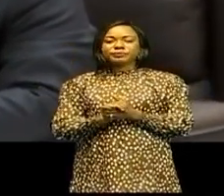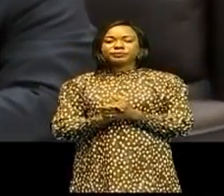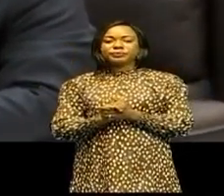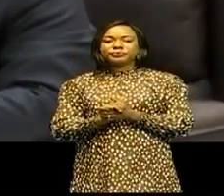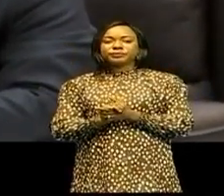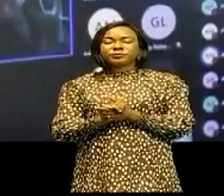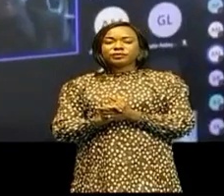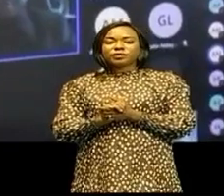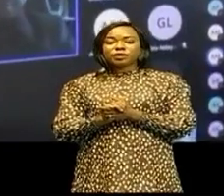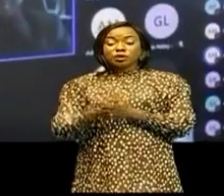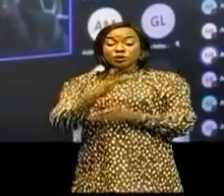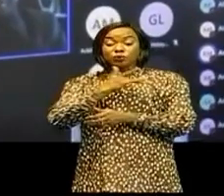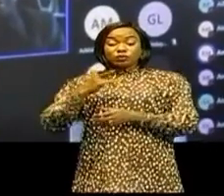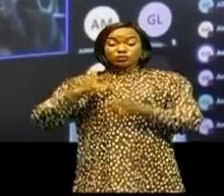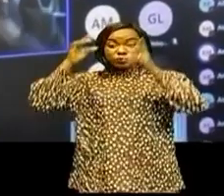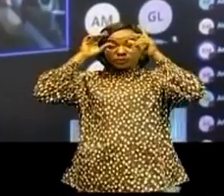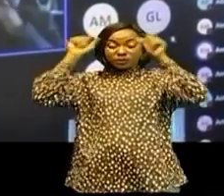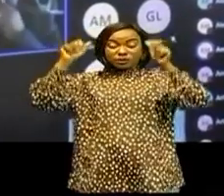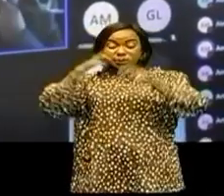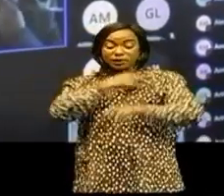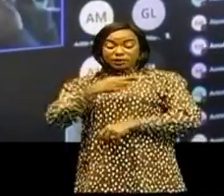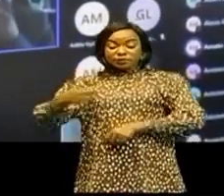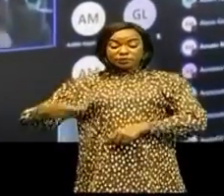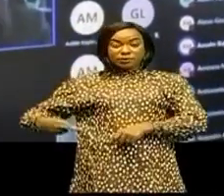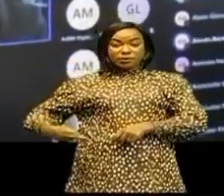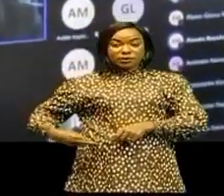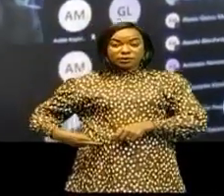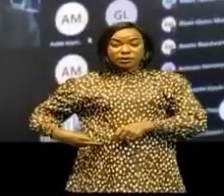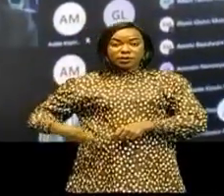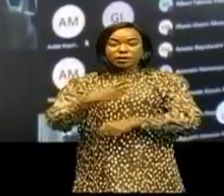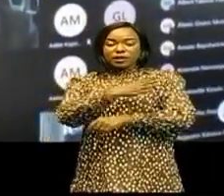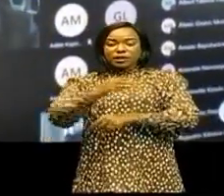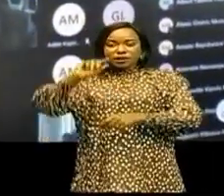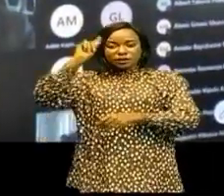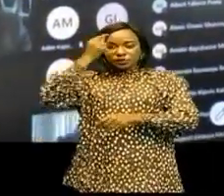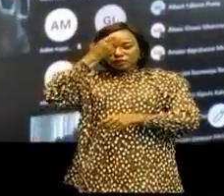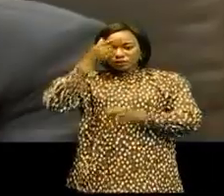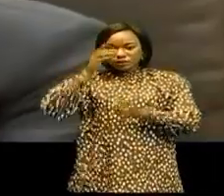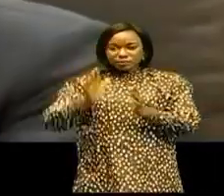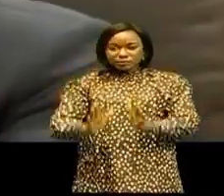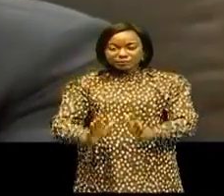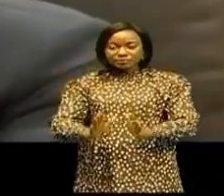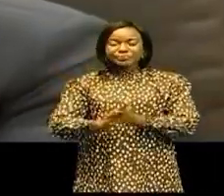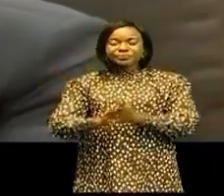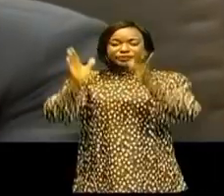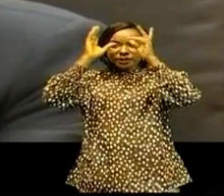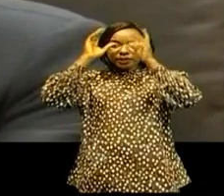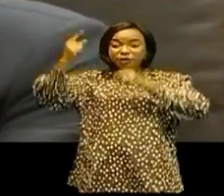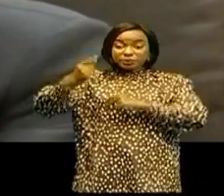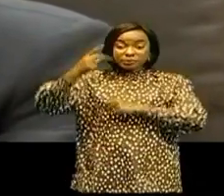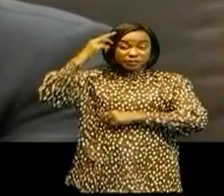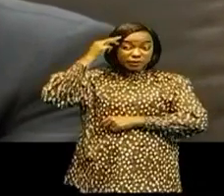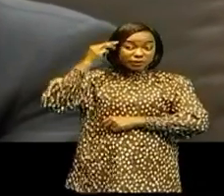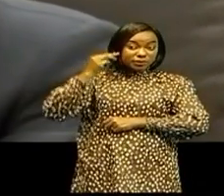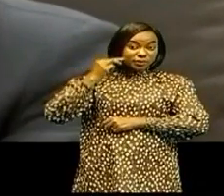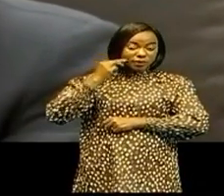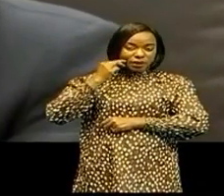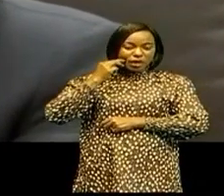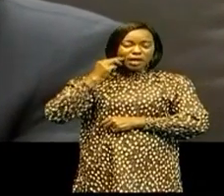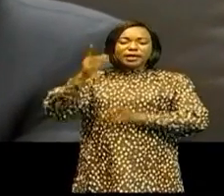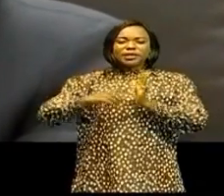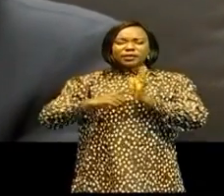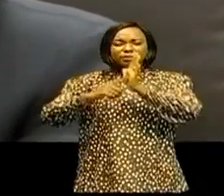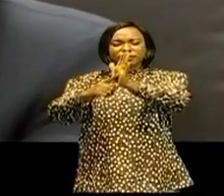Au nom du président de la République et celui du gouvernement, le Premier ministre a présenté ses